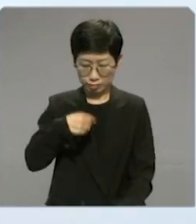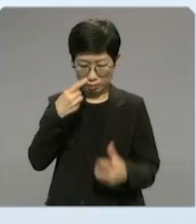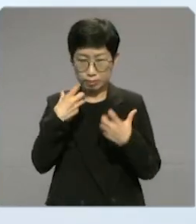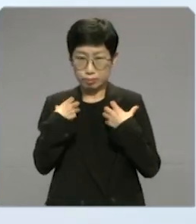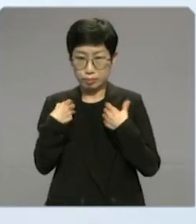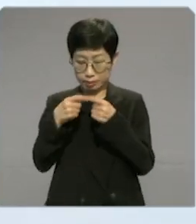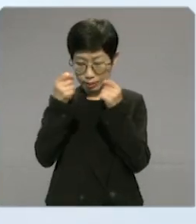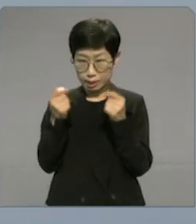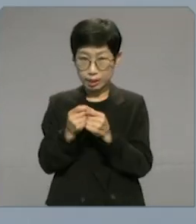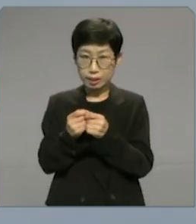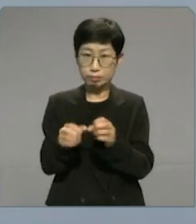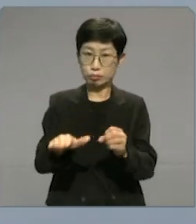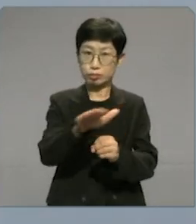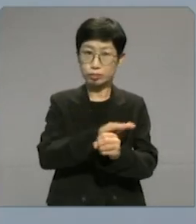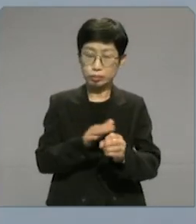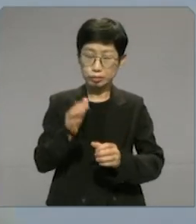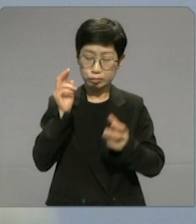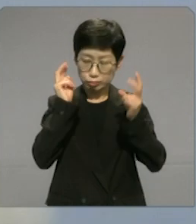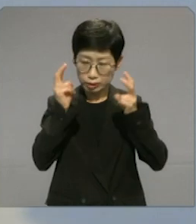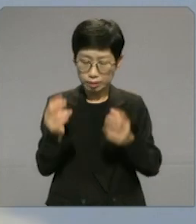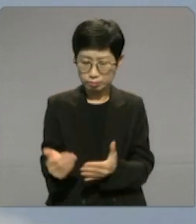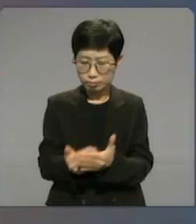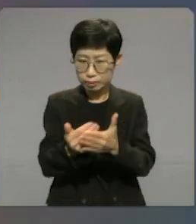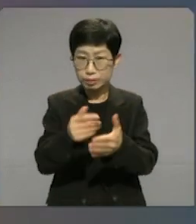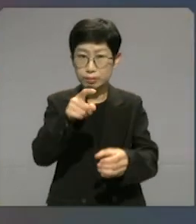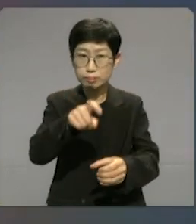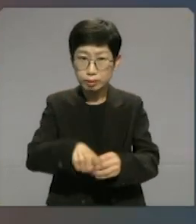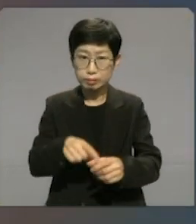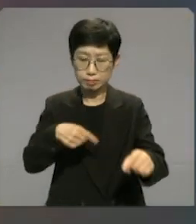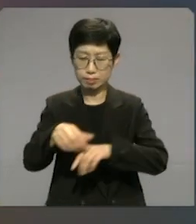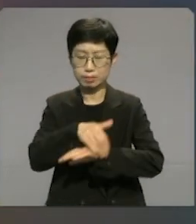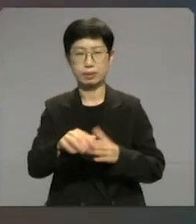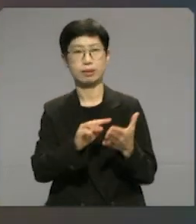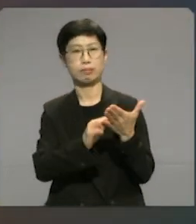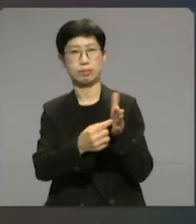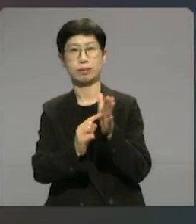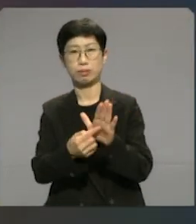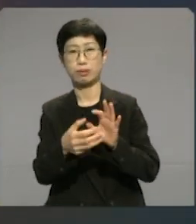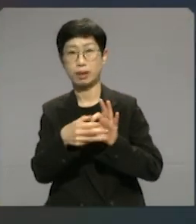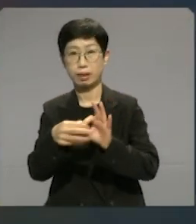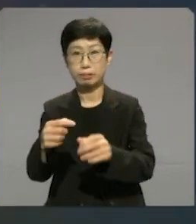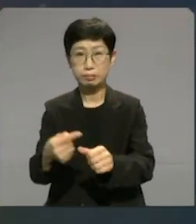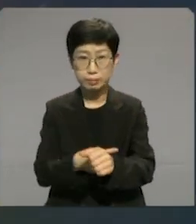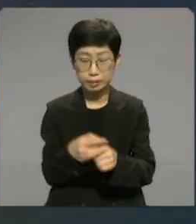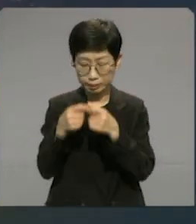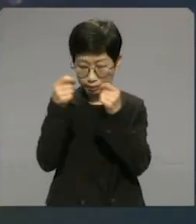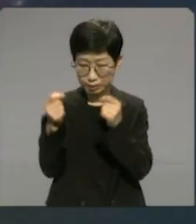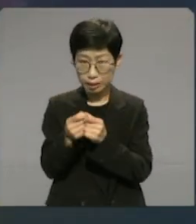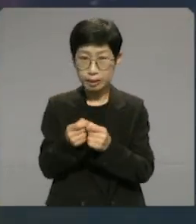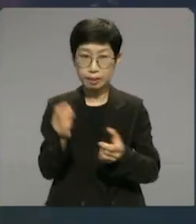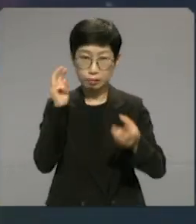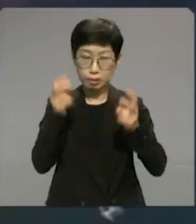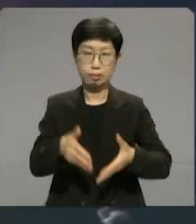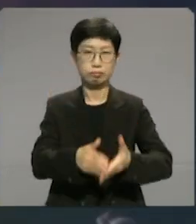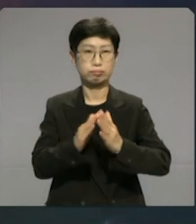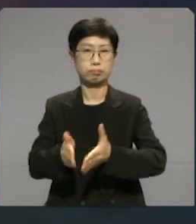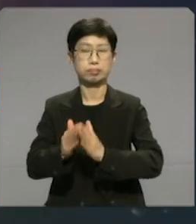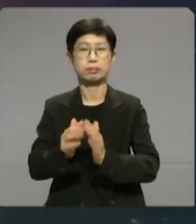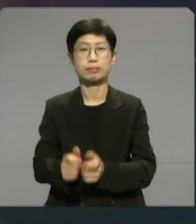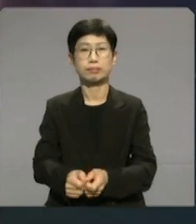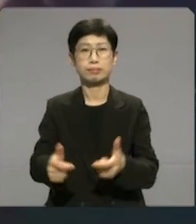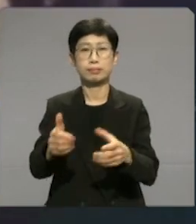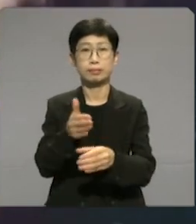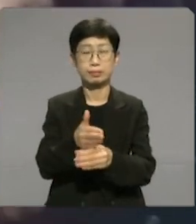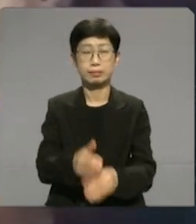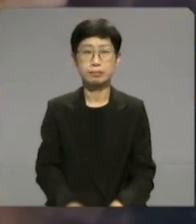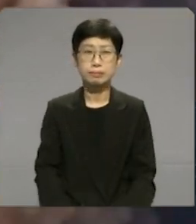민간 우주기업을 장려하기 위한 정책들을 잇따라 발표하면서 민간 우주기업이 속속 등장하고 있는데요.